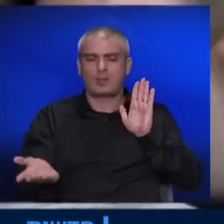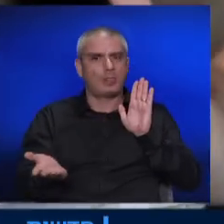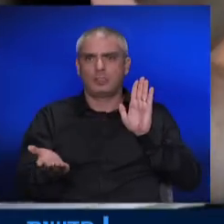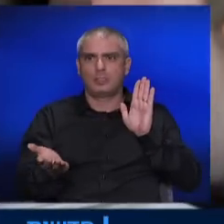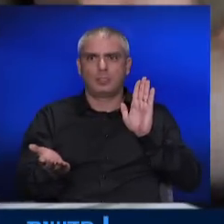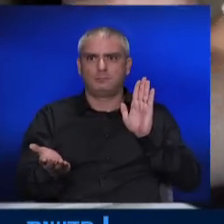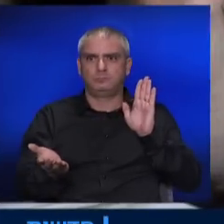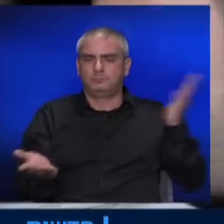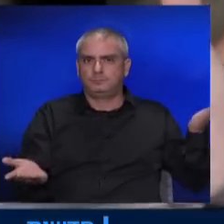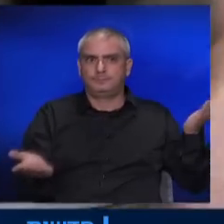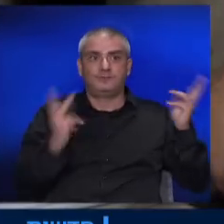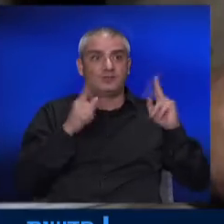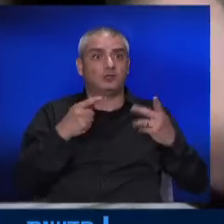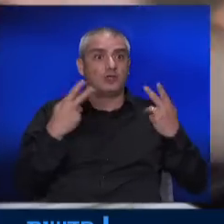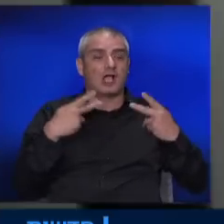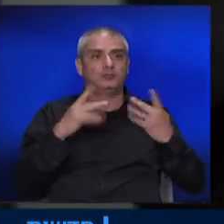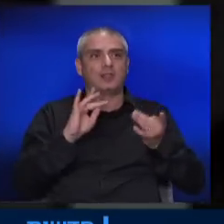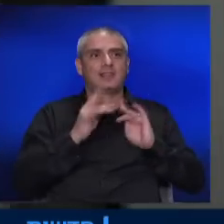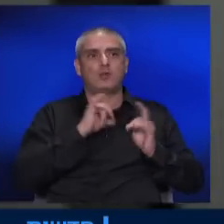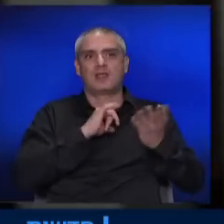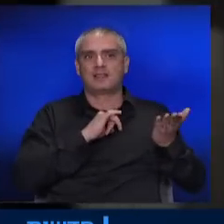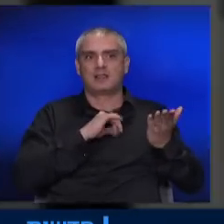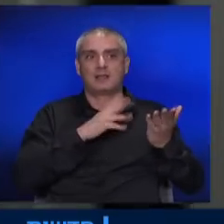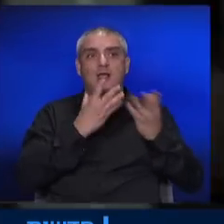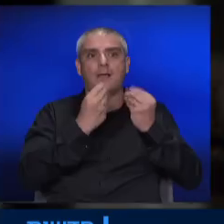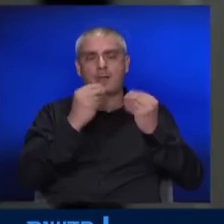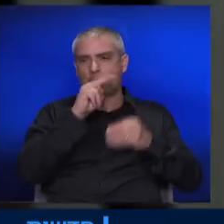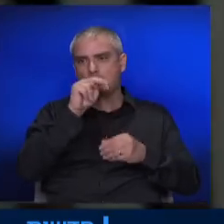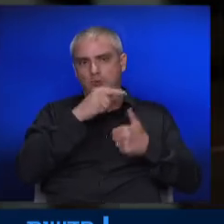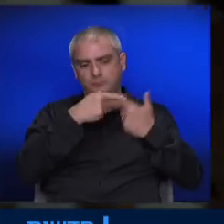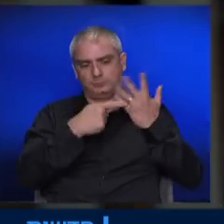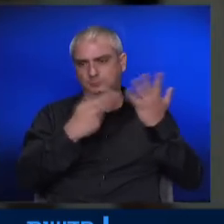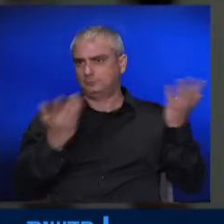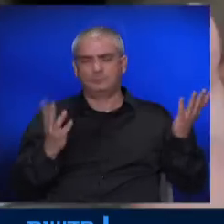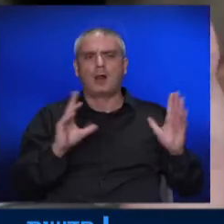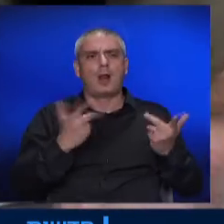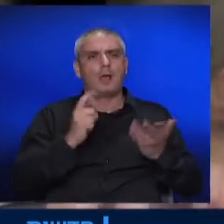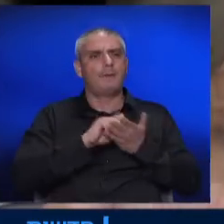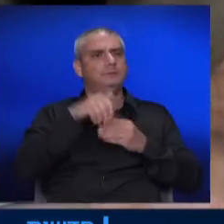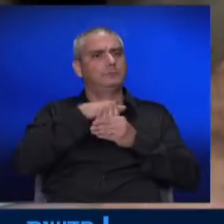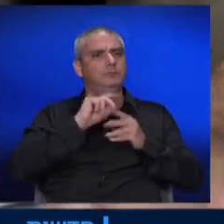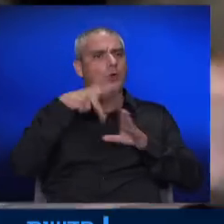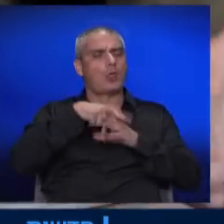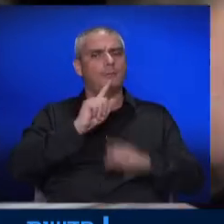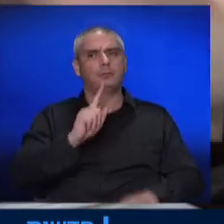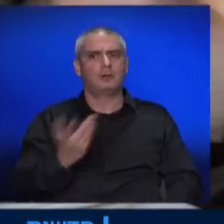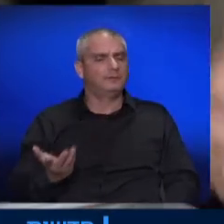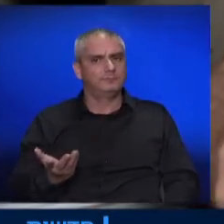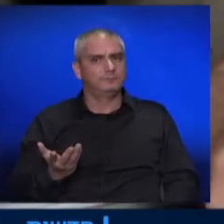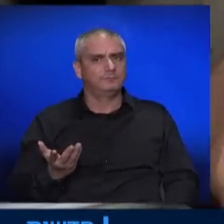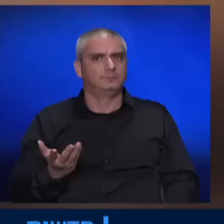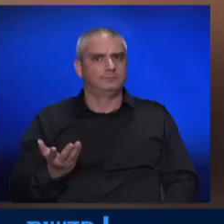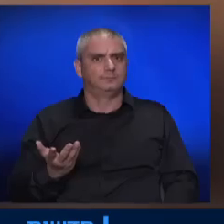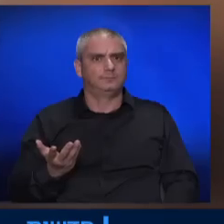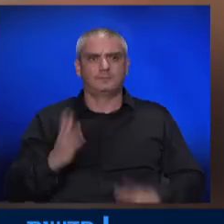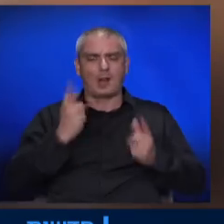יש פה חשד לניגוד עניינים בהרבה נושאים בדלית אל-כרמל. למה משרד הפנים לא נכנס לעניין הזה כמו שצריך? למה הוא לא מסדר